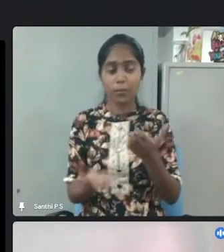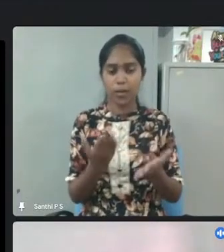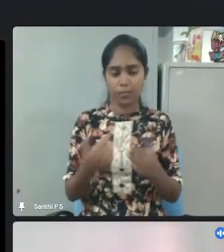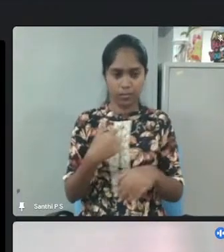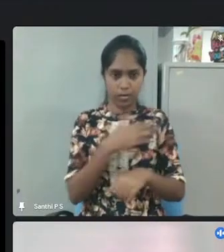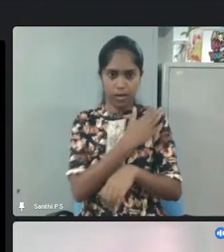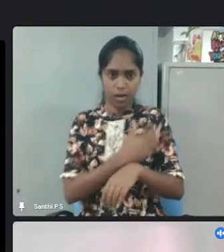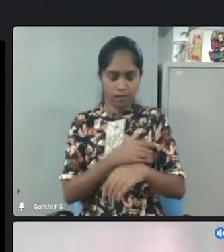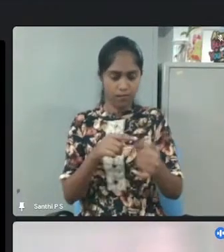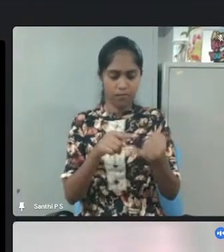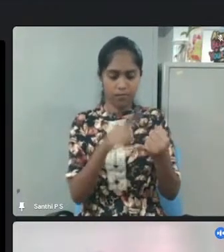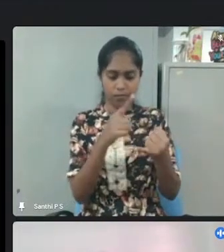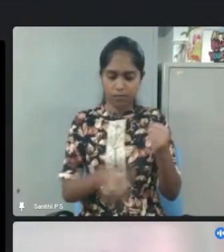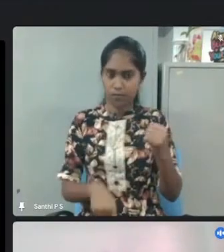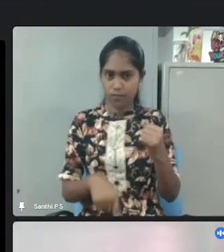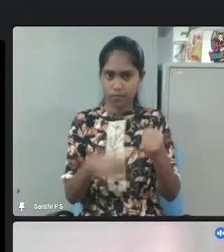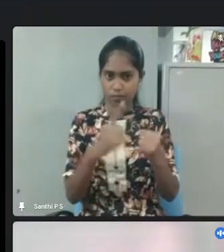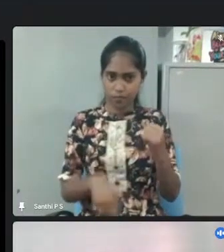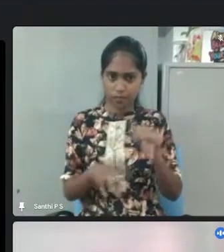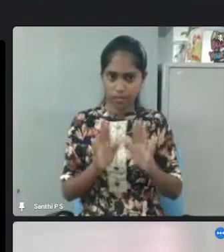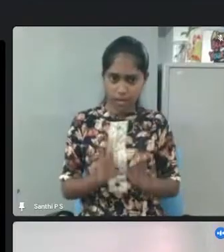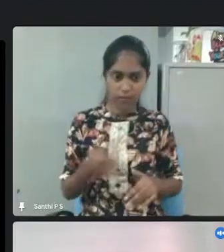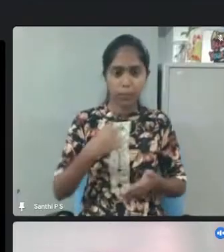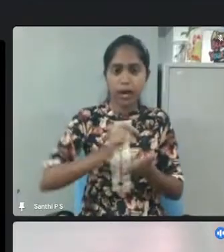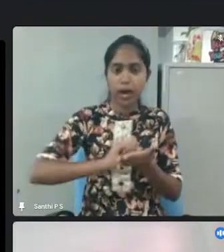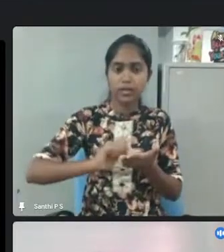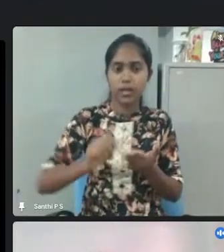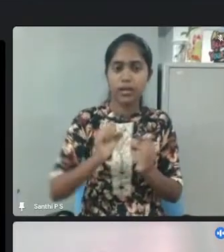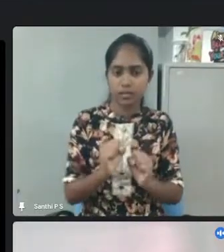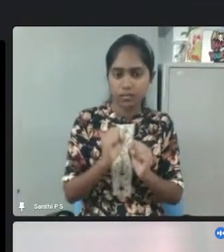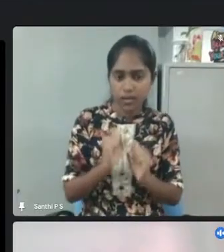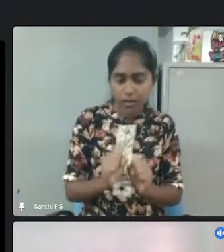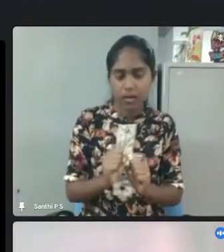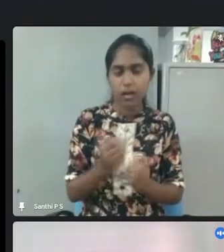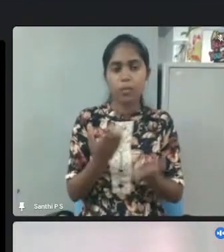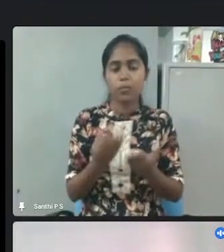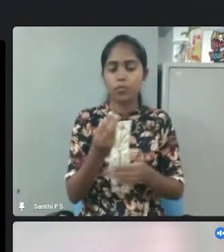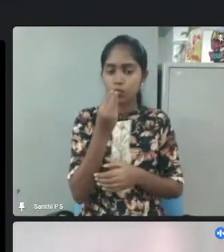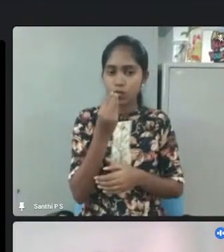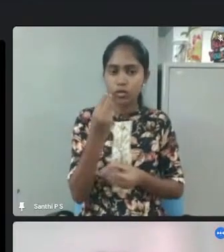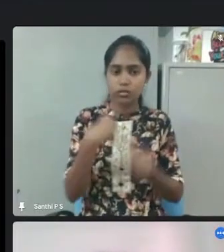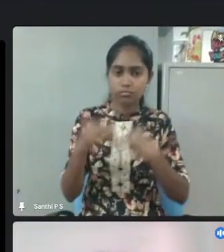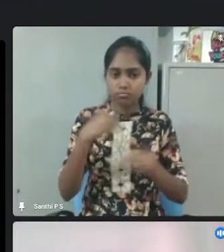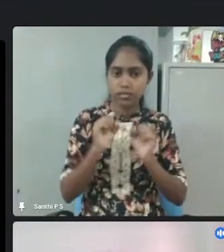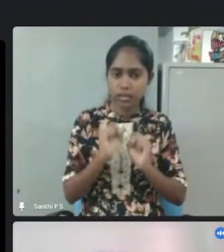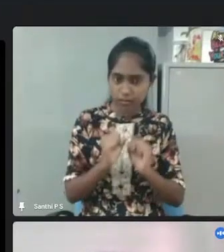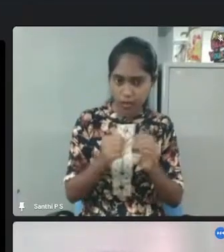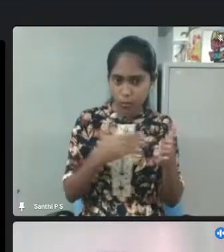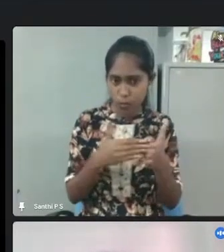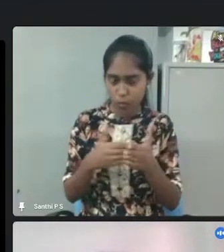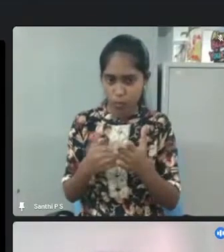മുറിഞ്ഞു പോയിരിക്കുന്നതെങ്കിൽ പലപ്പോഴും നമുക്ക് എഴുതാൻ ബുദ്ധിമുട്ടുണ്ടാവാം, ഭക്ഷണം കഴിക്കാൻ ചിലപ്പോൾ ബുദ്ധിമുട്ടുണ്ടാവാം.